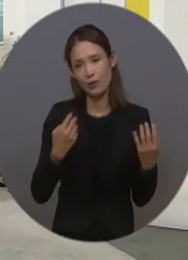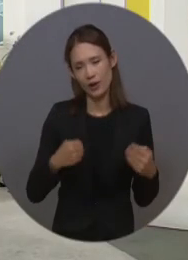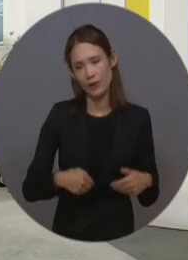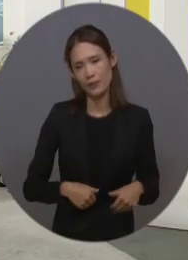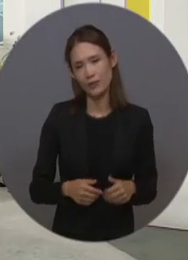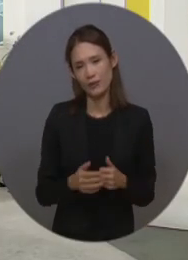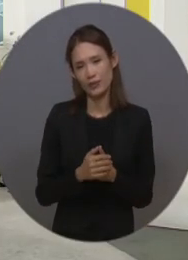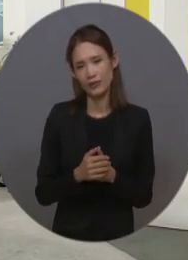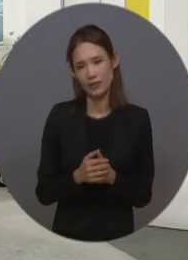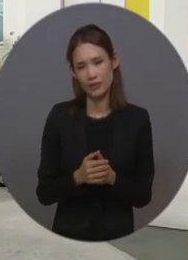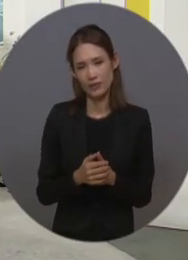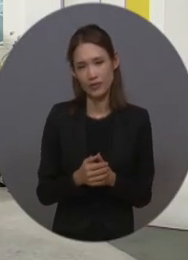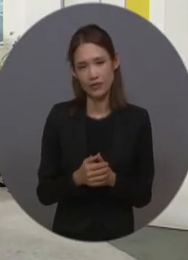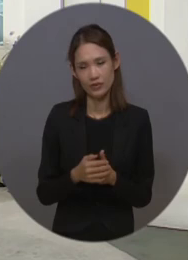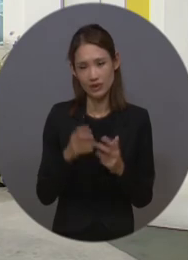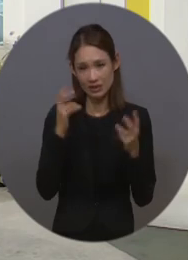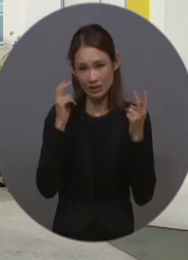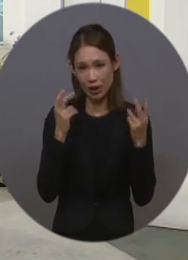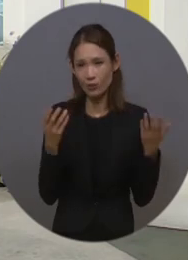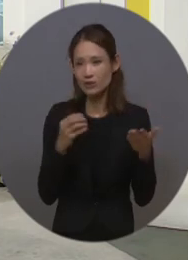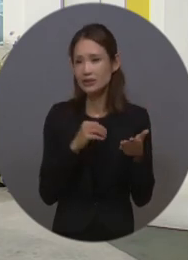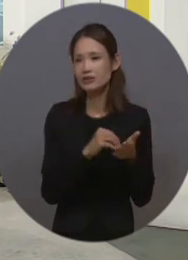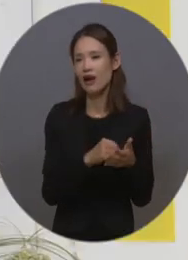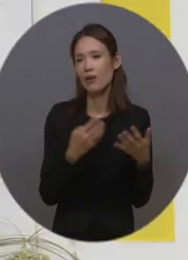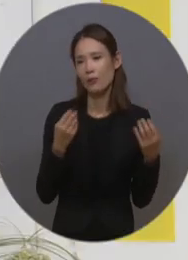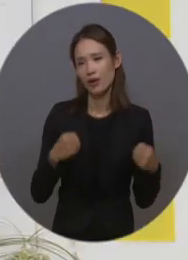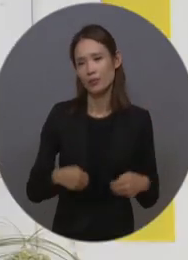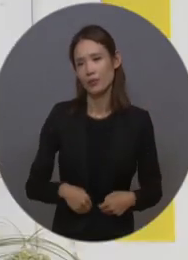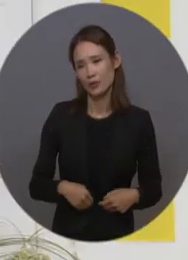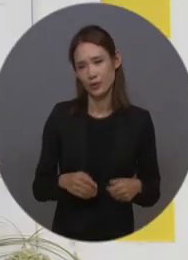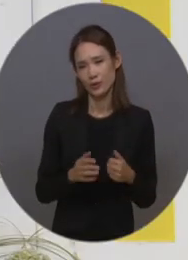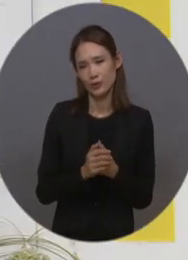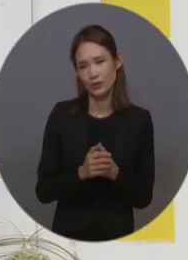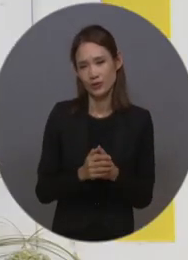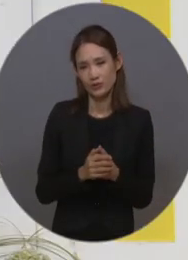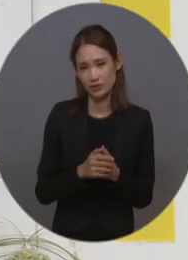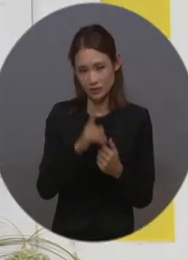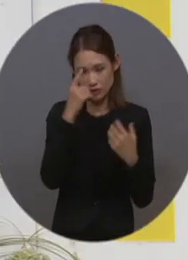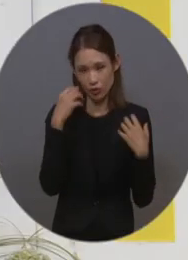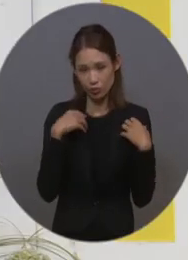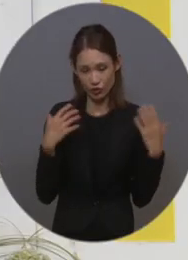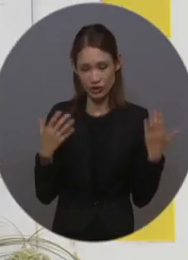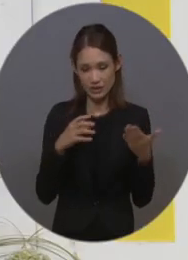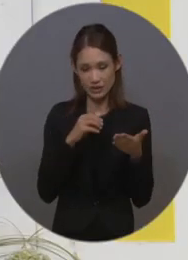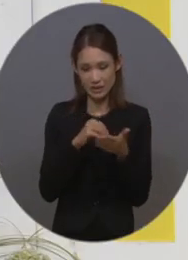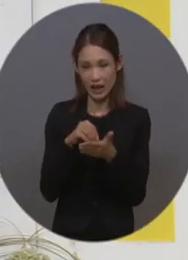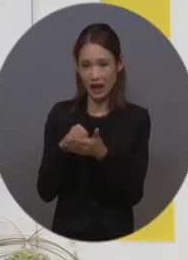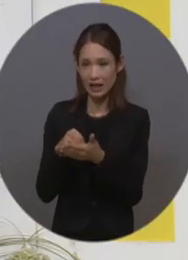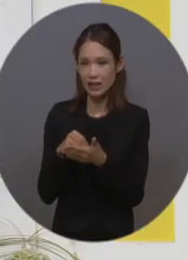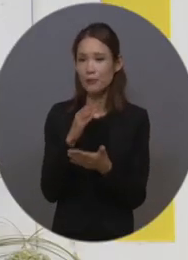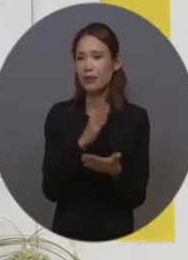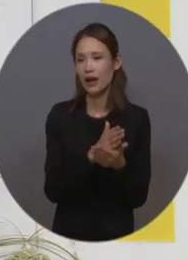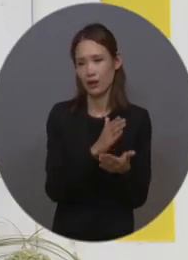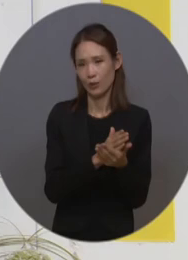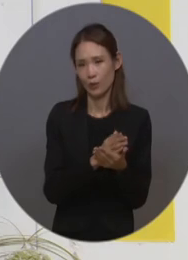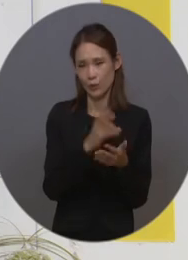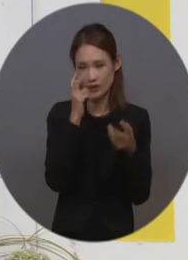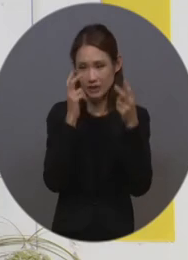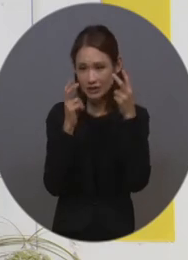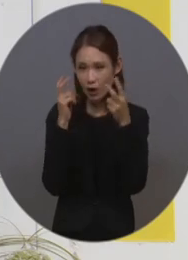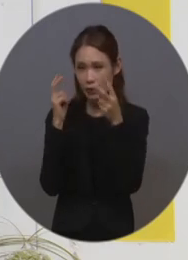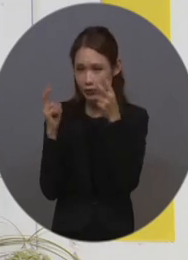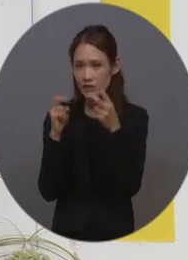하려고 그러면은 기업들이 일자리를 많이 만들어야죠. 네. 네. 정부가 자꾸 일자리를 만들려고 하는 것보다 네. 우리 기업들이